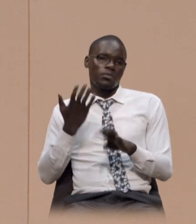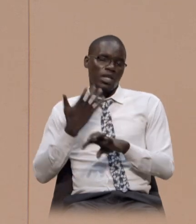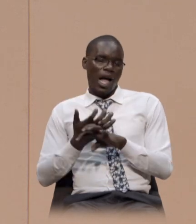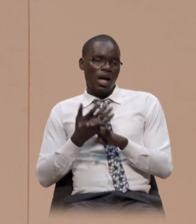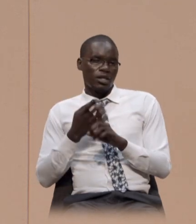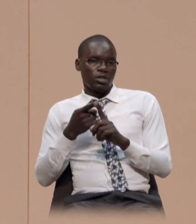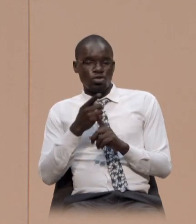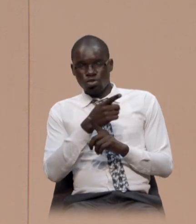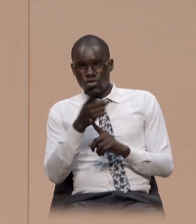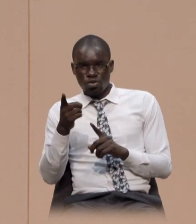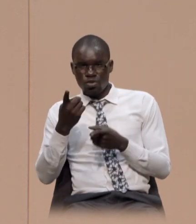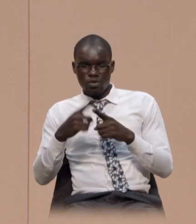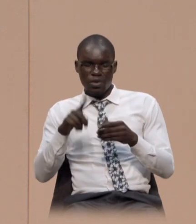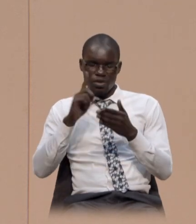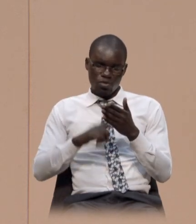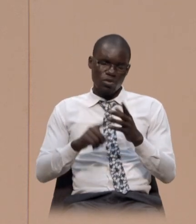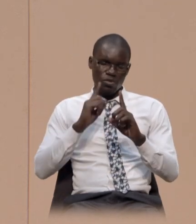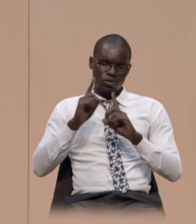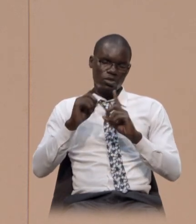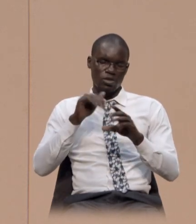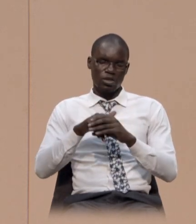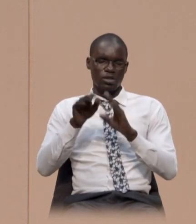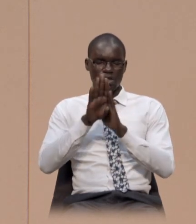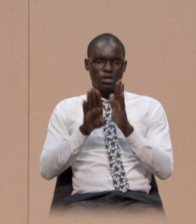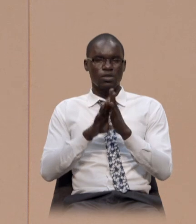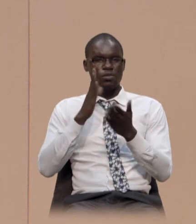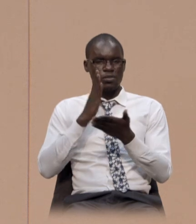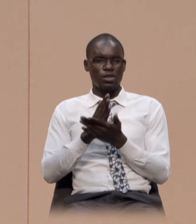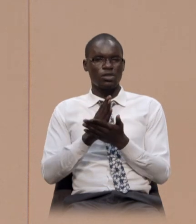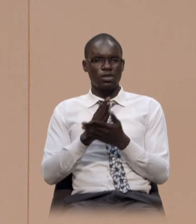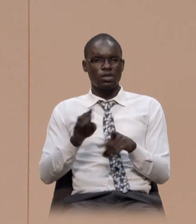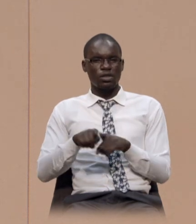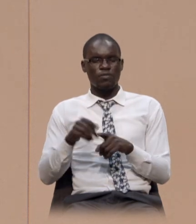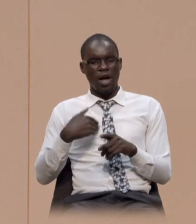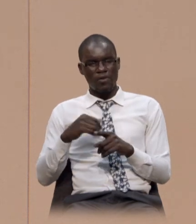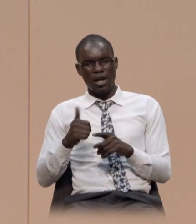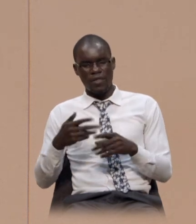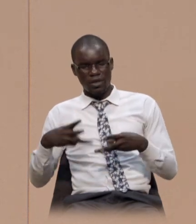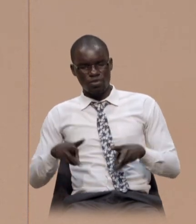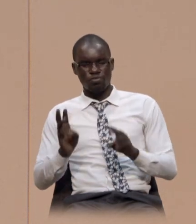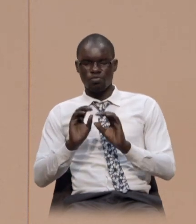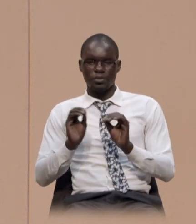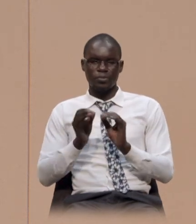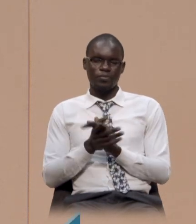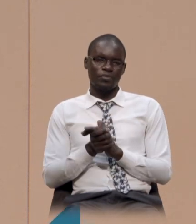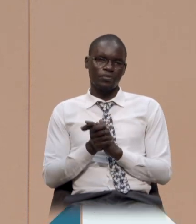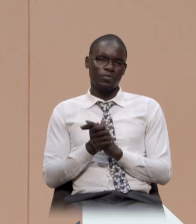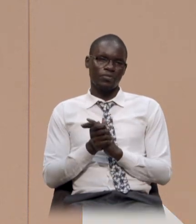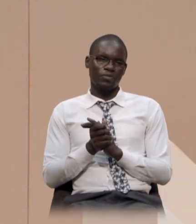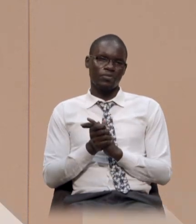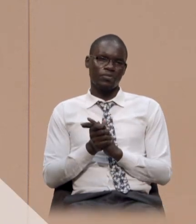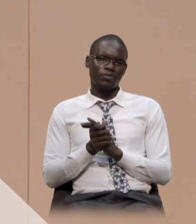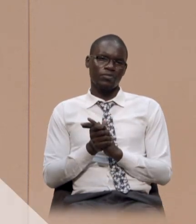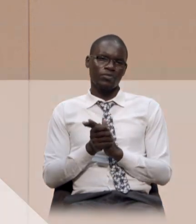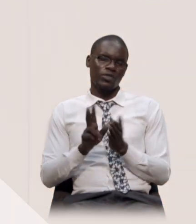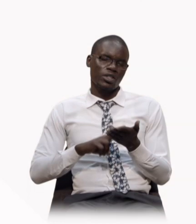kwako. Lakini kilichosemwa na Biblia ni hakika na hamna njia nyingine. 30 fungu la 20